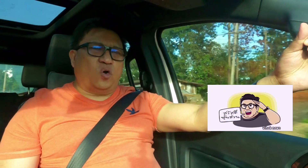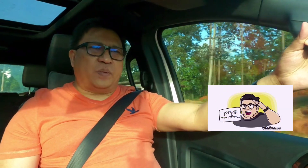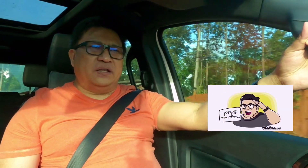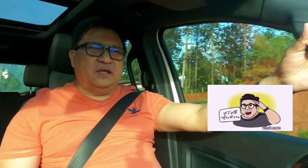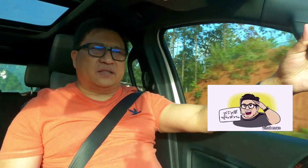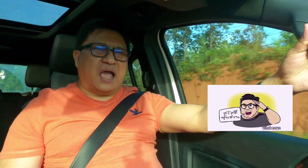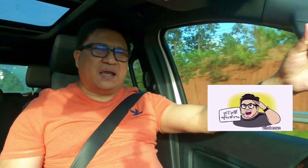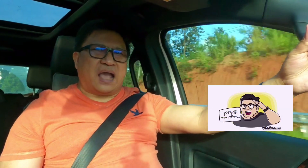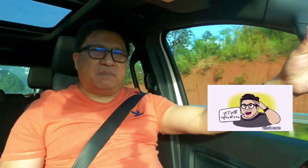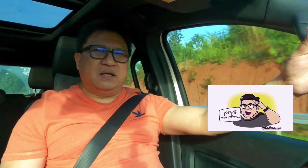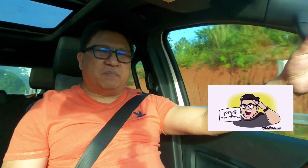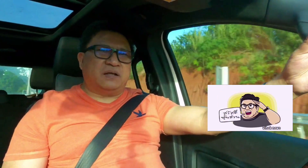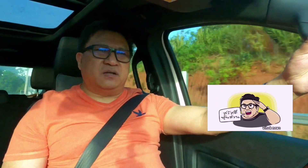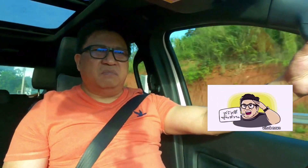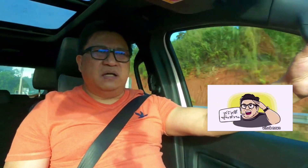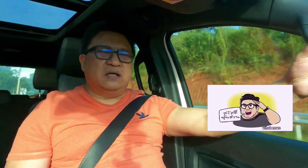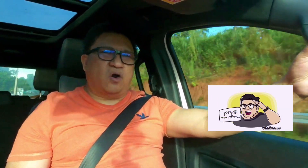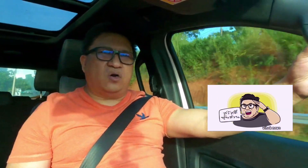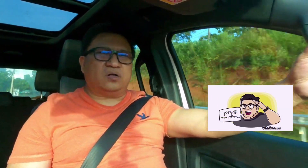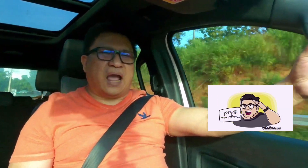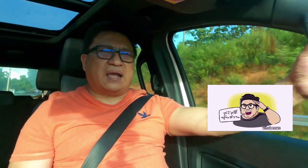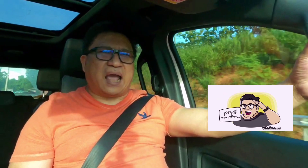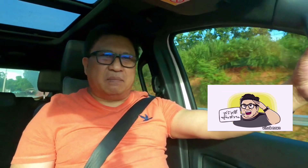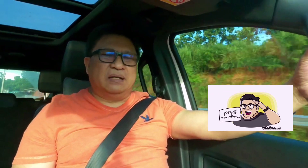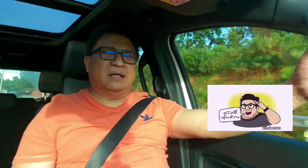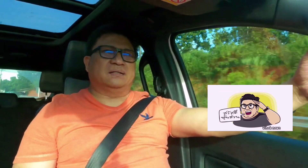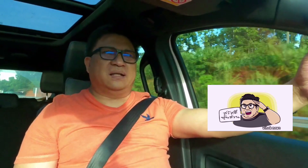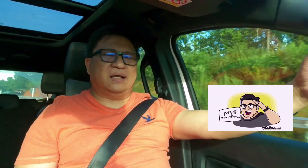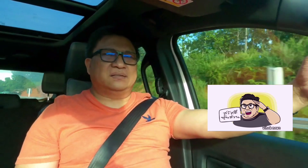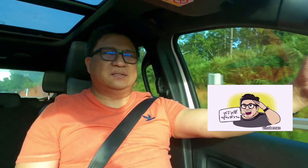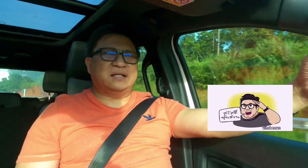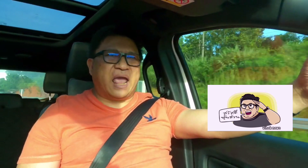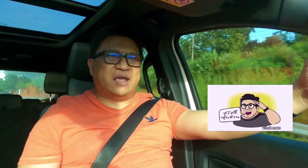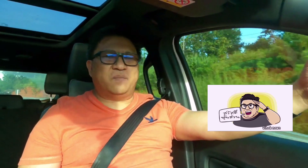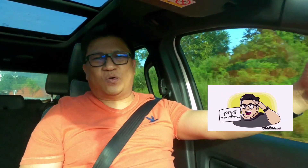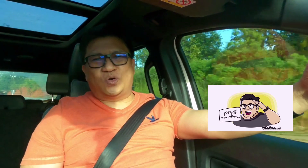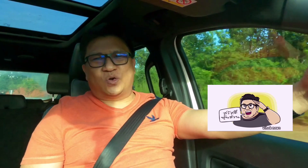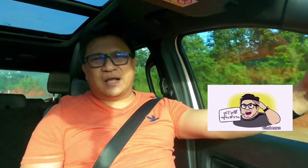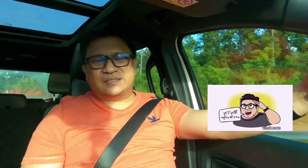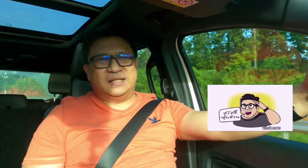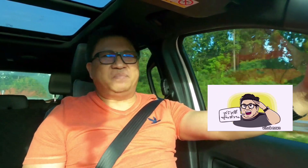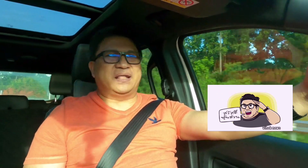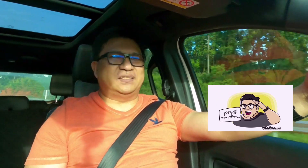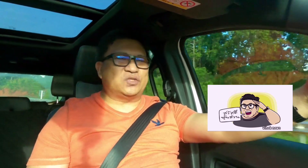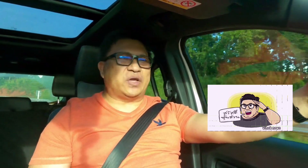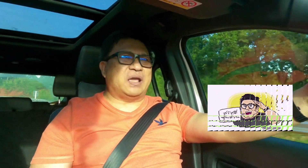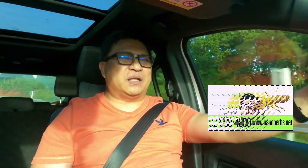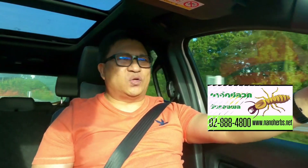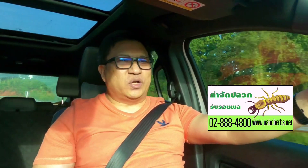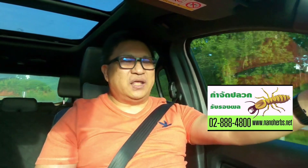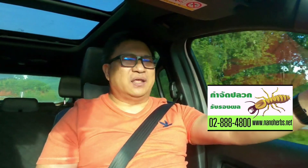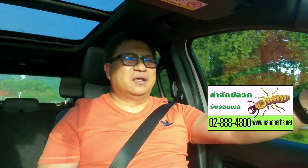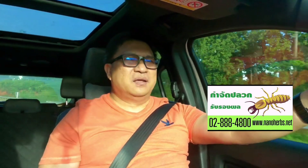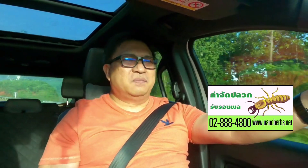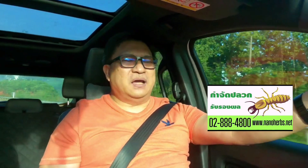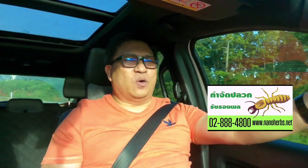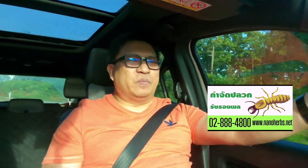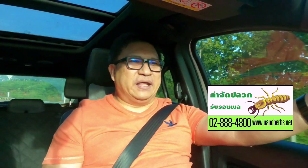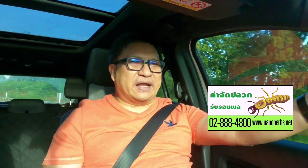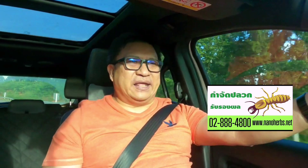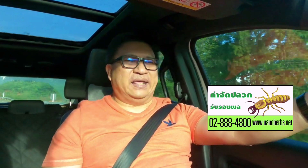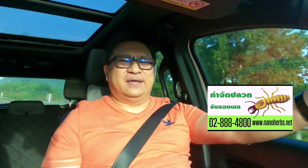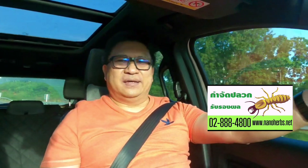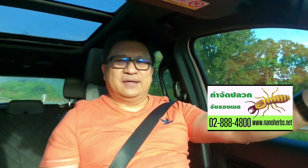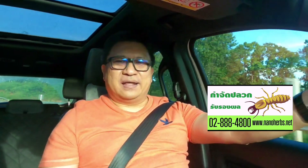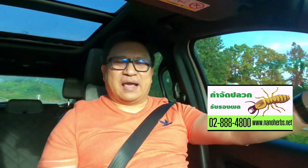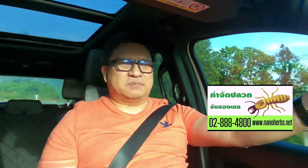บตกเป็เยือทางการเมืองเป็เครื่องมือของทางการเมืองเสื้อแดงก็เปนคนของทักษินเปลี่ยชื่อตัวเองเป็โนี้เพื่อ